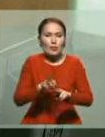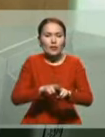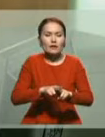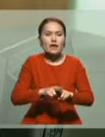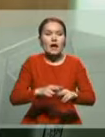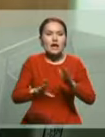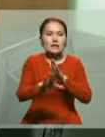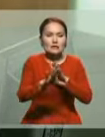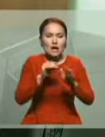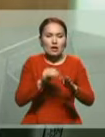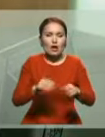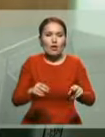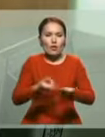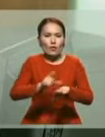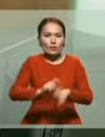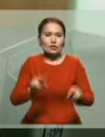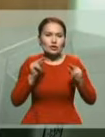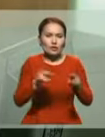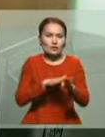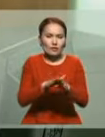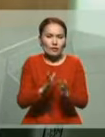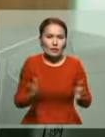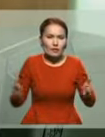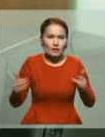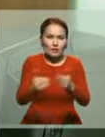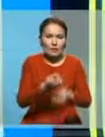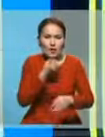комиссиялары жұмысының тиісті деңгейде ұйымдастырылғанын көрсетеді.